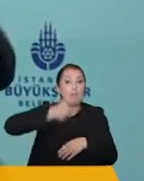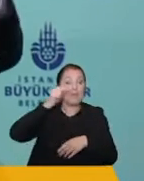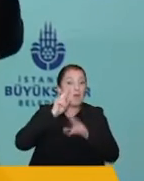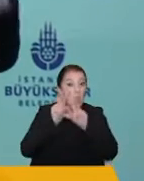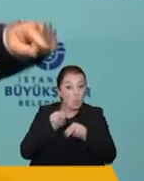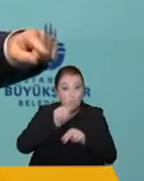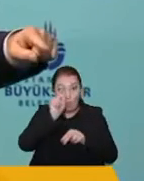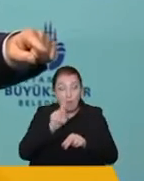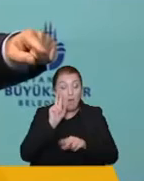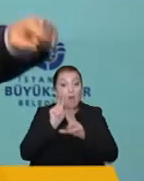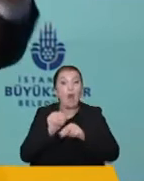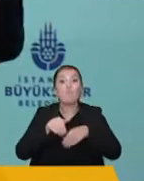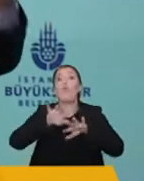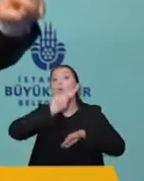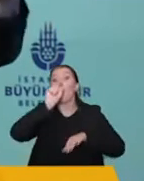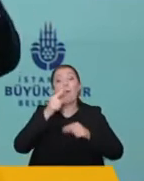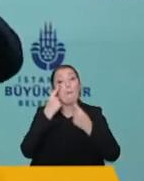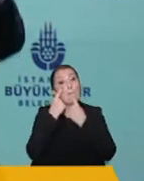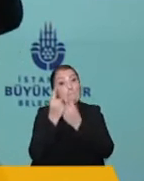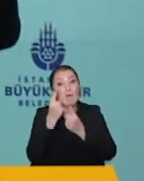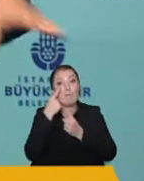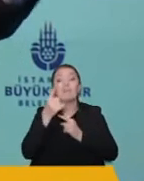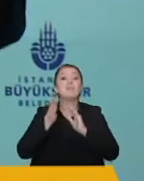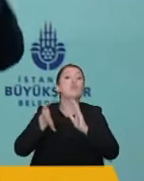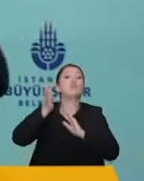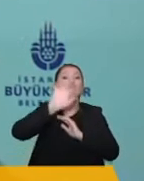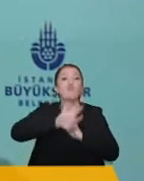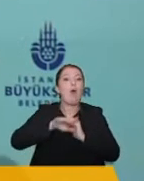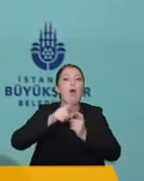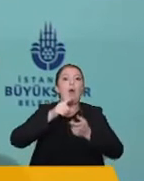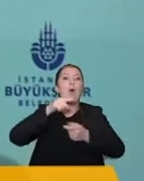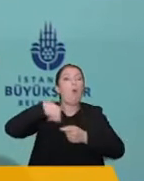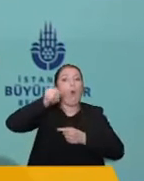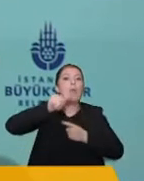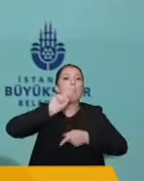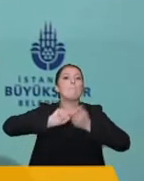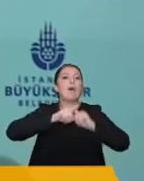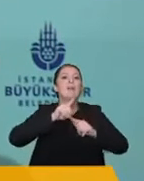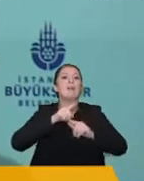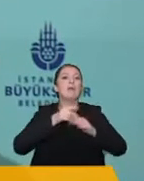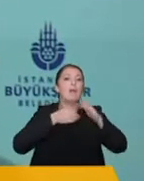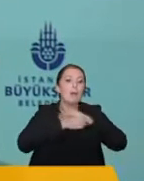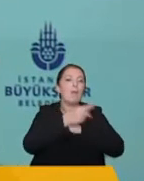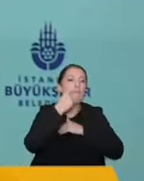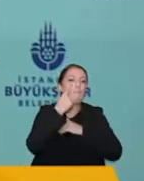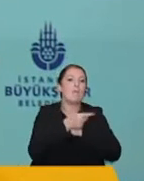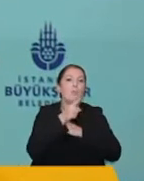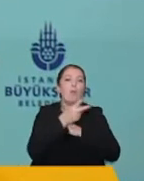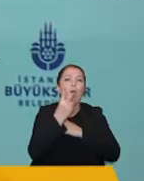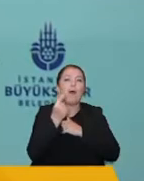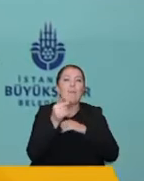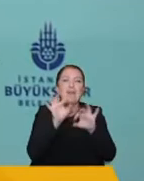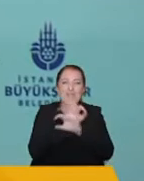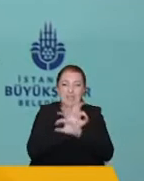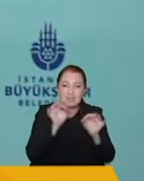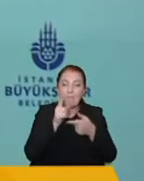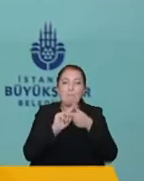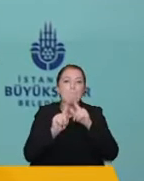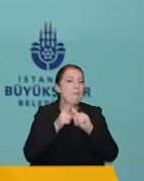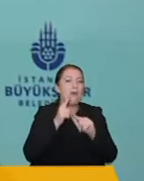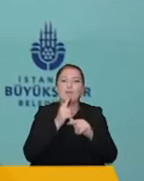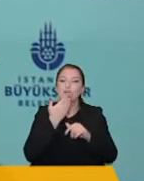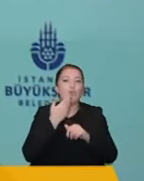mu yatmıyor mu bakın. Baktıktan sonra da bunların partilerine de bakın. Bu parasızlığın partisi martısı yok.